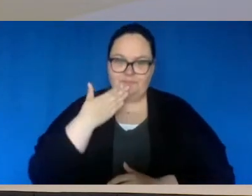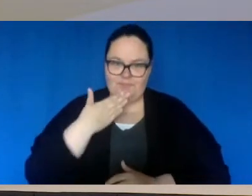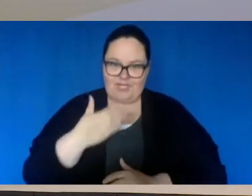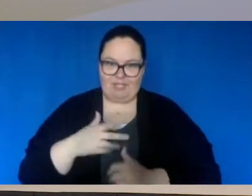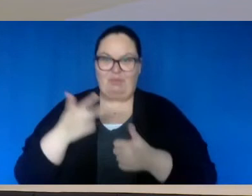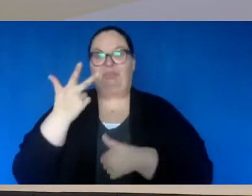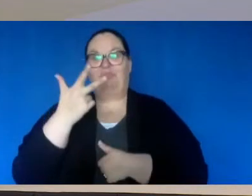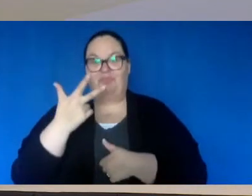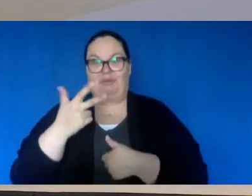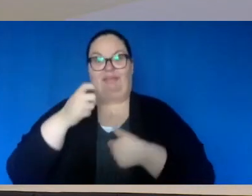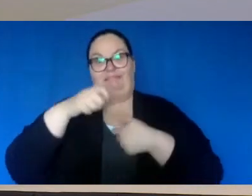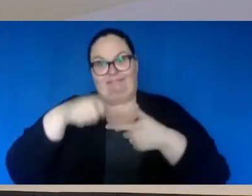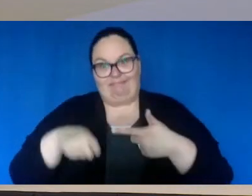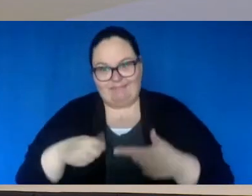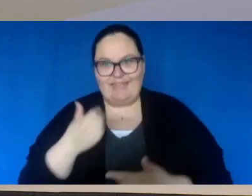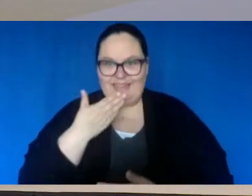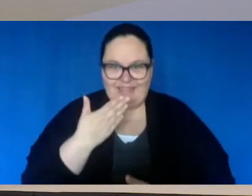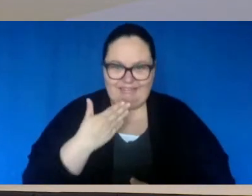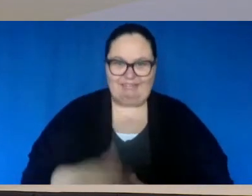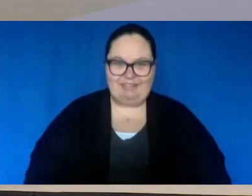questions, so thank you very much. You're welcome.